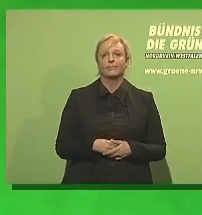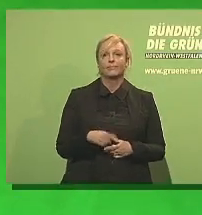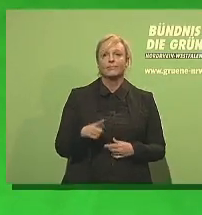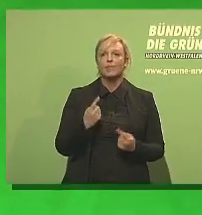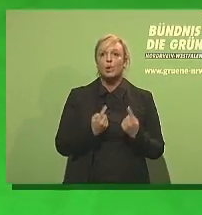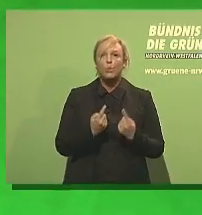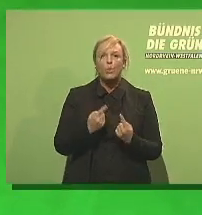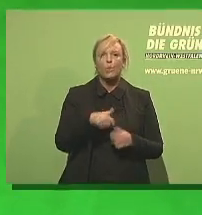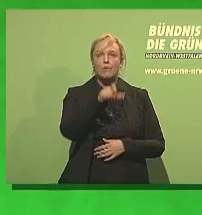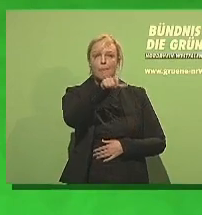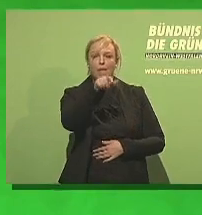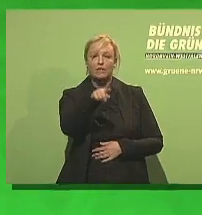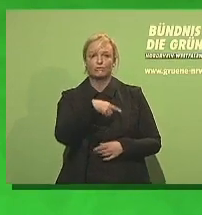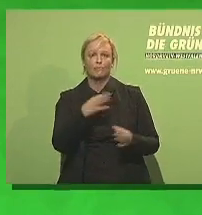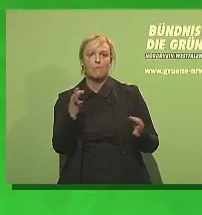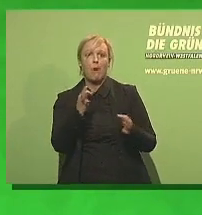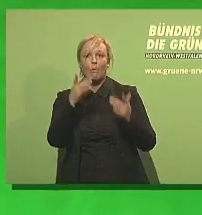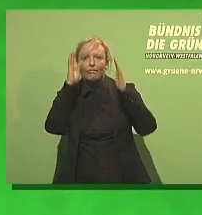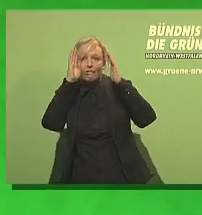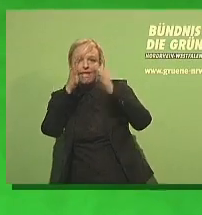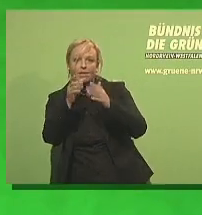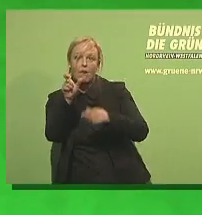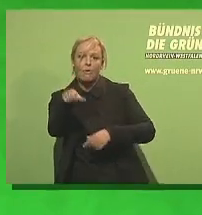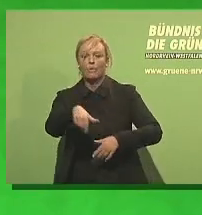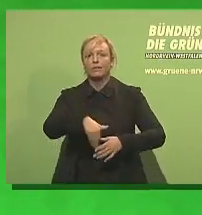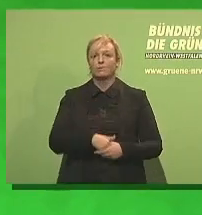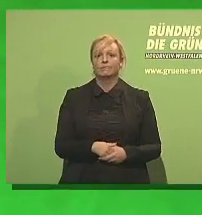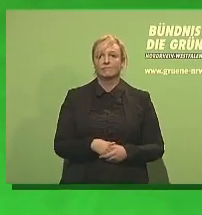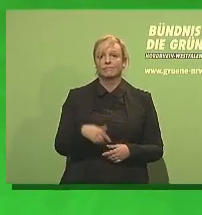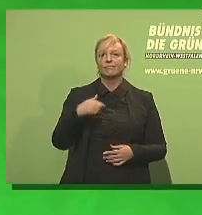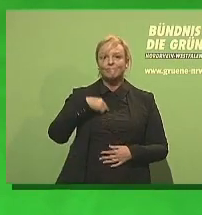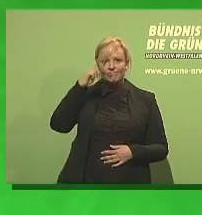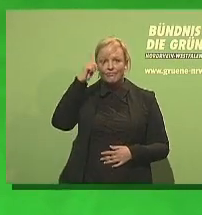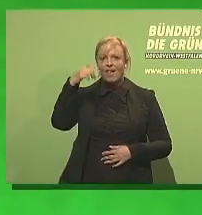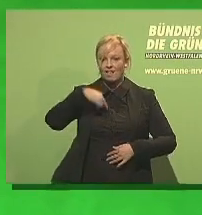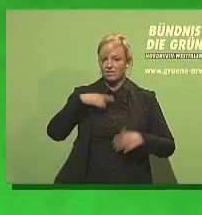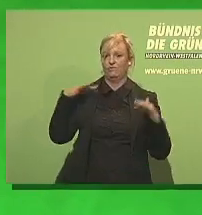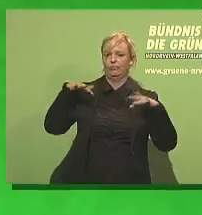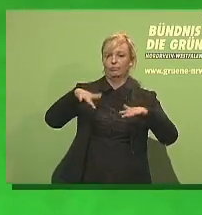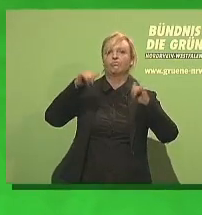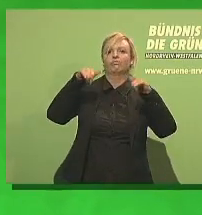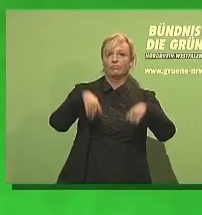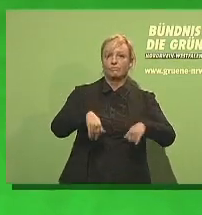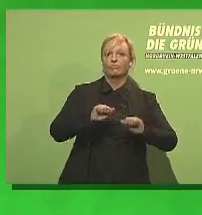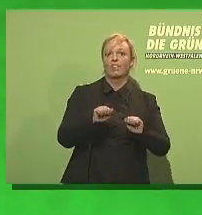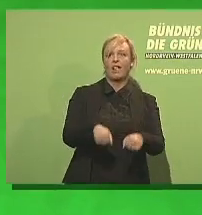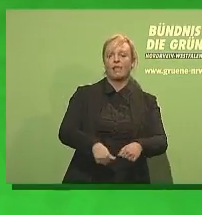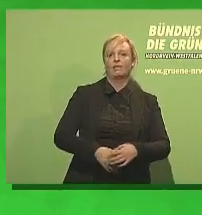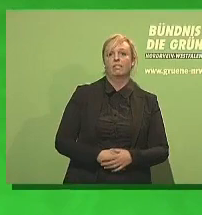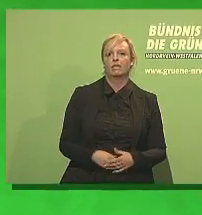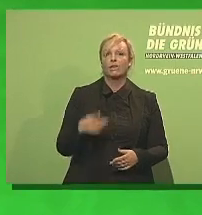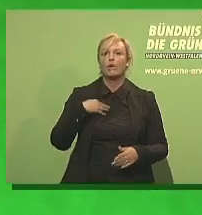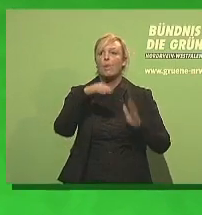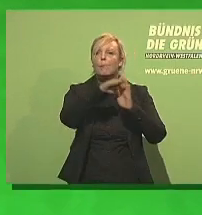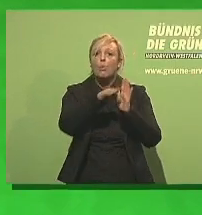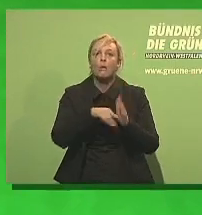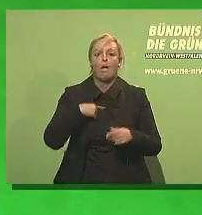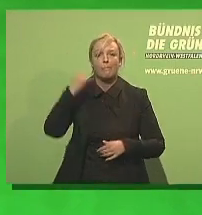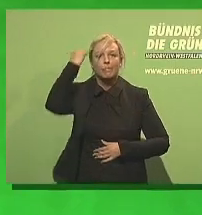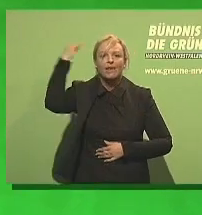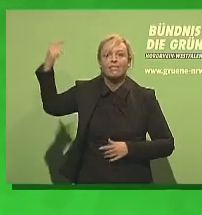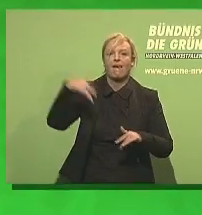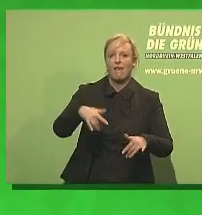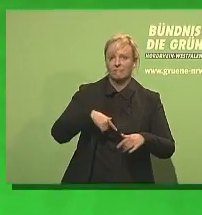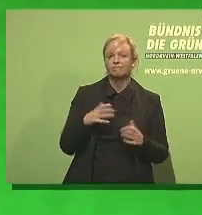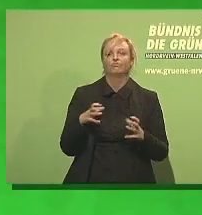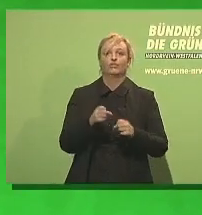die Menschen verlassen können. Und ich bin überzeugt davon, dass wir das ausstrahlen können mit unserem Programm, mit unseren Ideen.